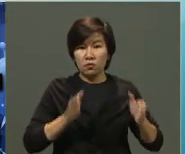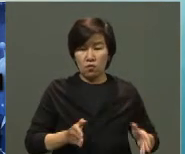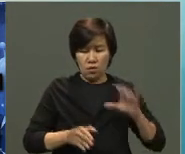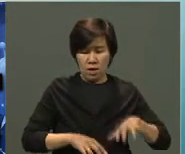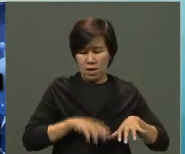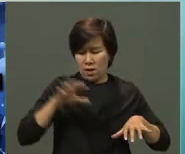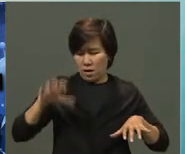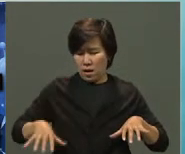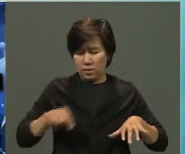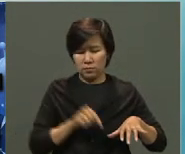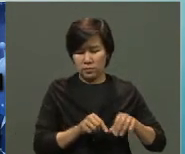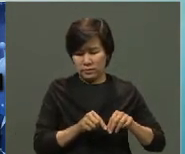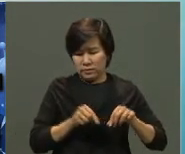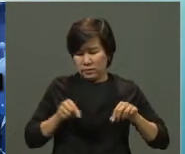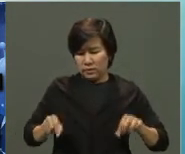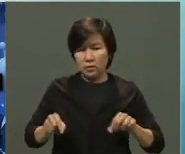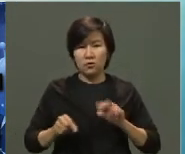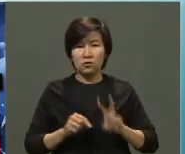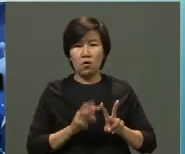มาตรการหลักที่เราเคยรู้กันน่ะครับวันนี้ชัดๆนะครับแล้วก็ระยะห่างของโต๊ะควรจะมากกว่า2